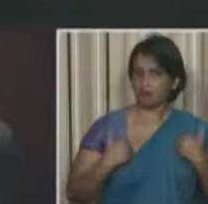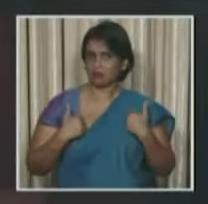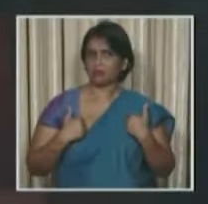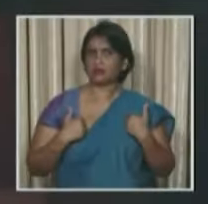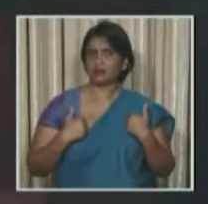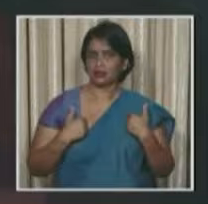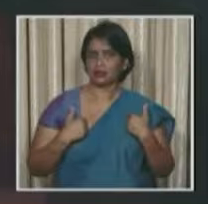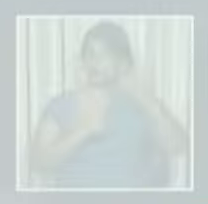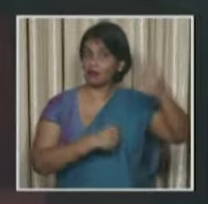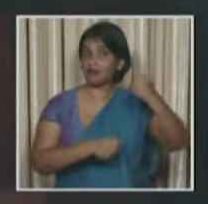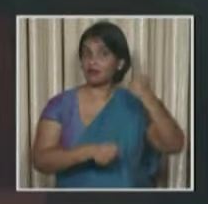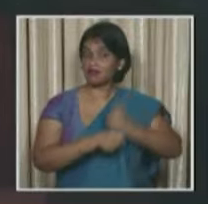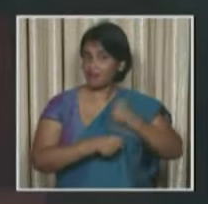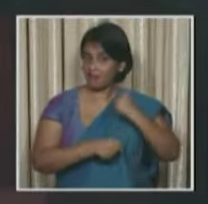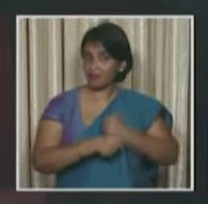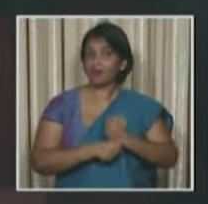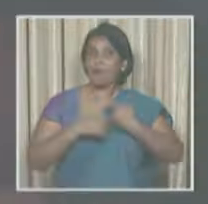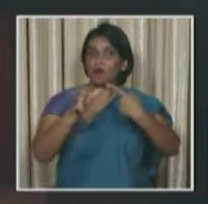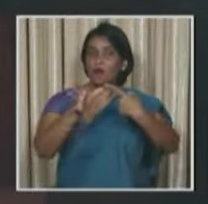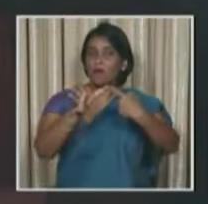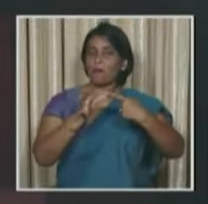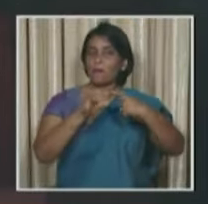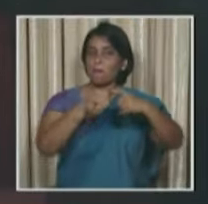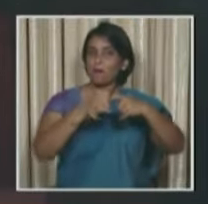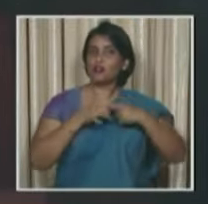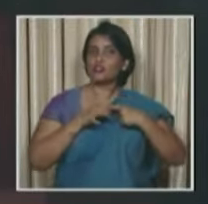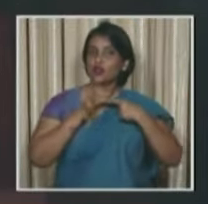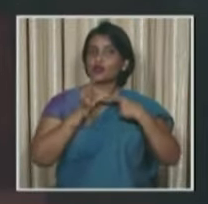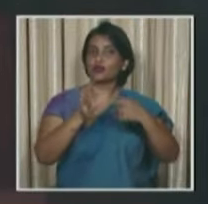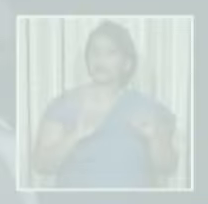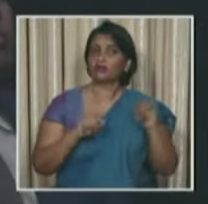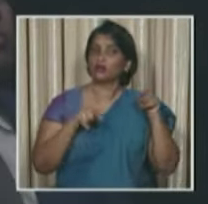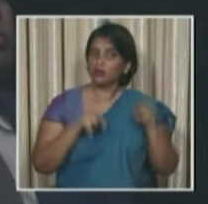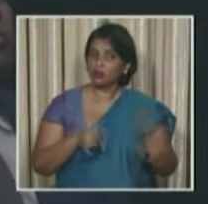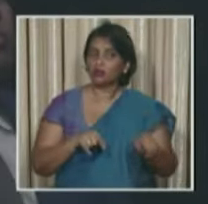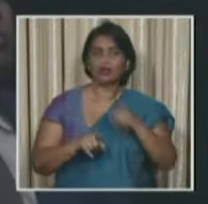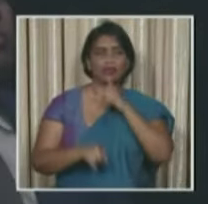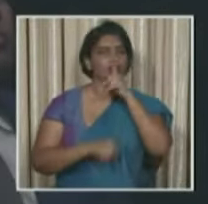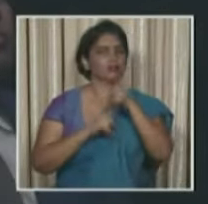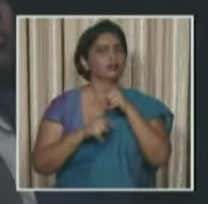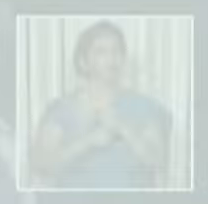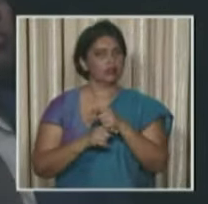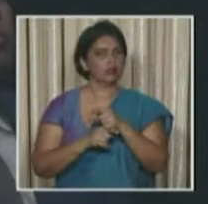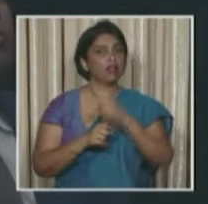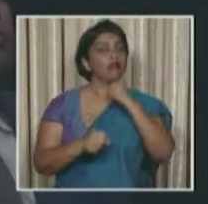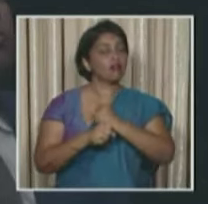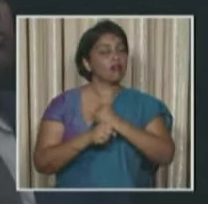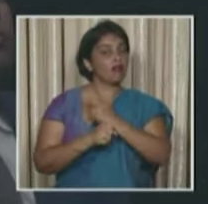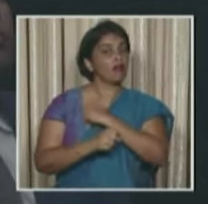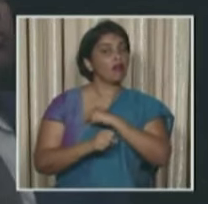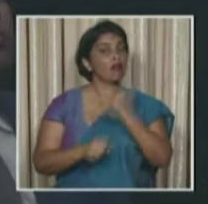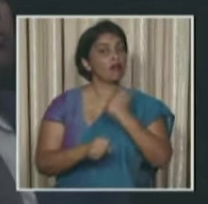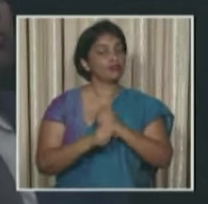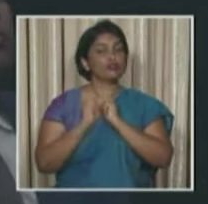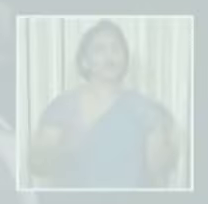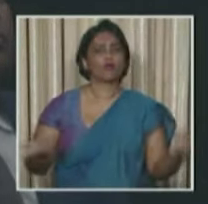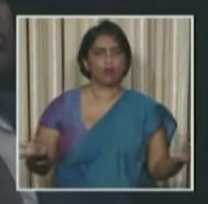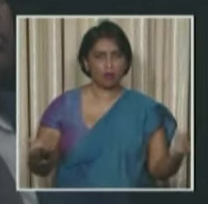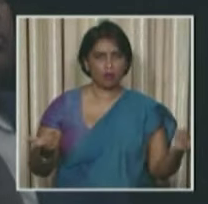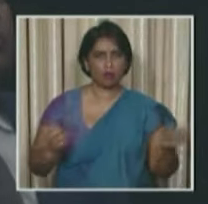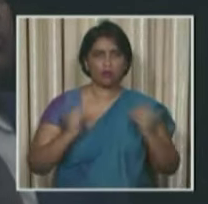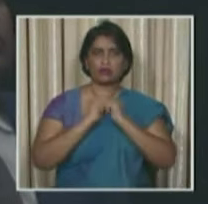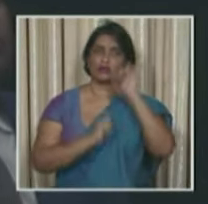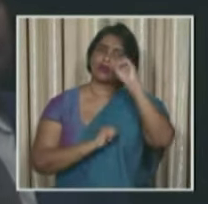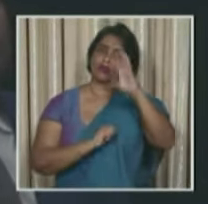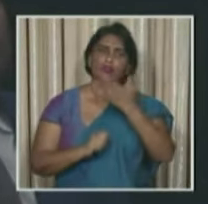දැන් අනාගත රජයෙන් අපෙන් උත්තර අහනවා පරදින්න බලාපොරොත්තු වෙන ආණ්ඩුව. මෙතුමා මේ කතා කරනවා ආණ්ඩුකාරතුමා පත්වීම් දෙනවලු.